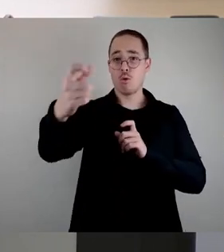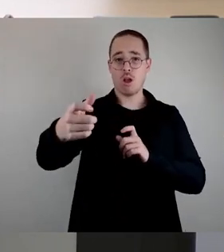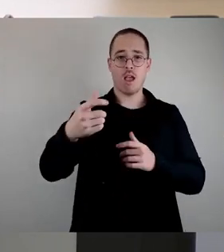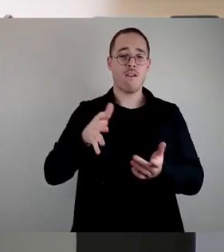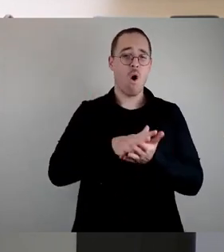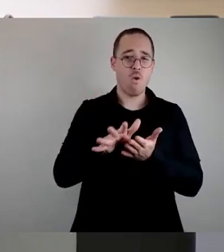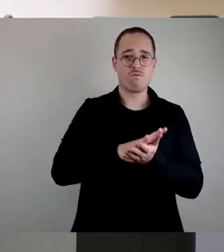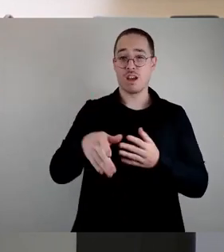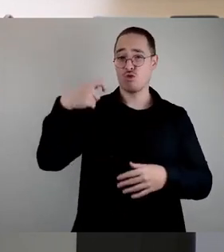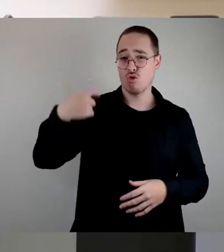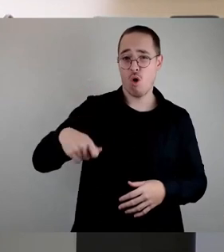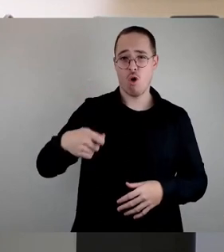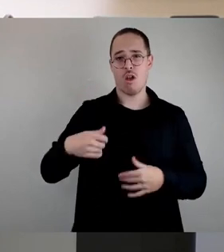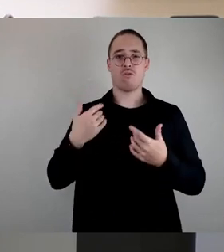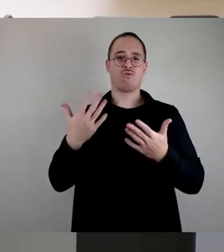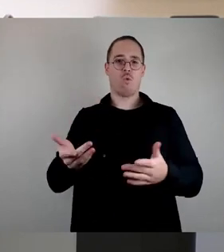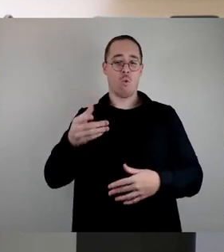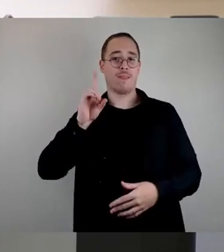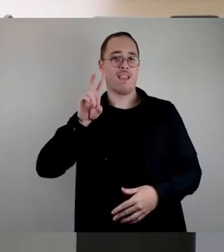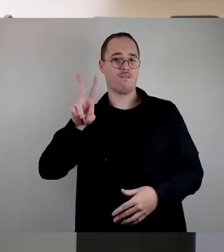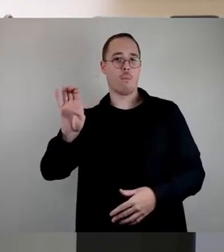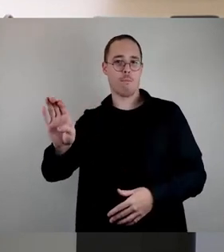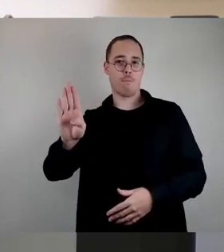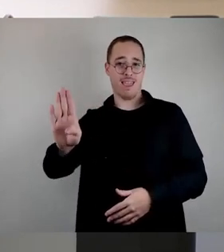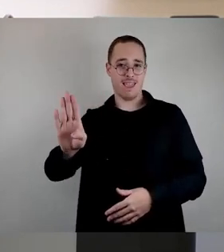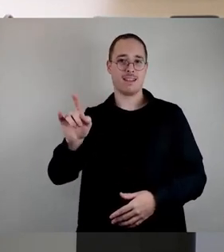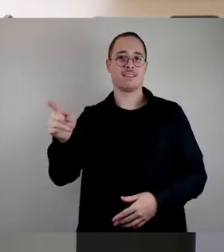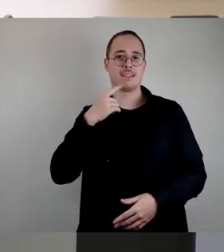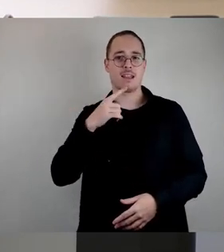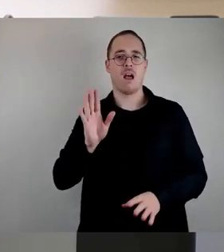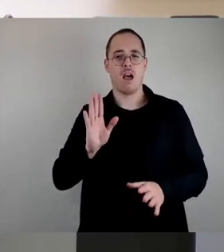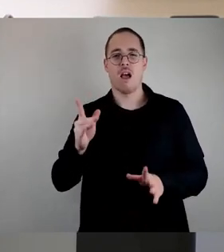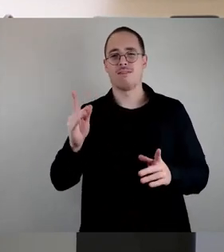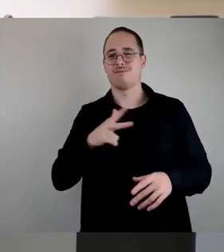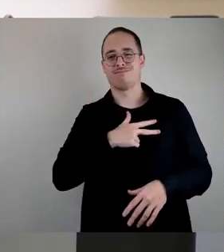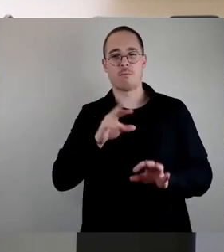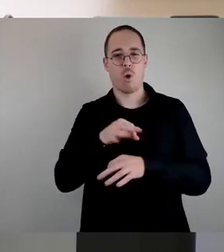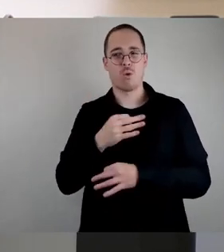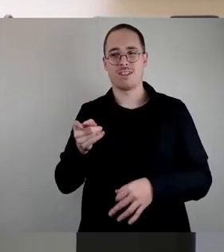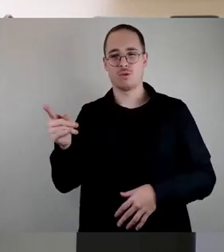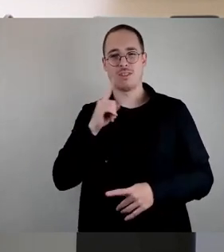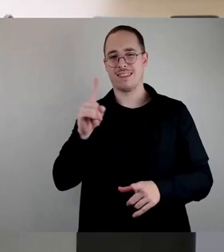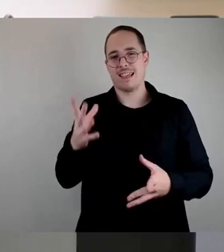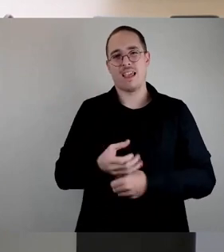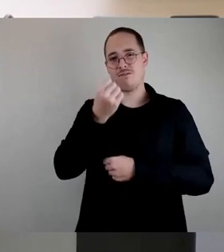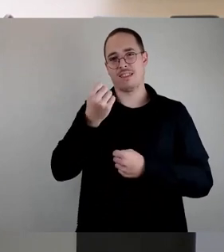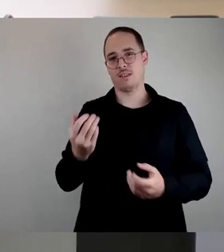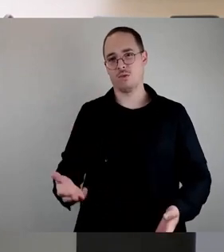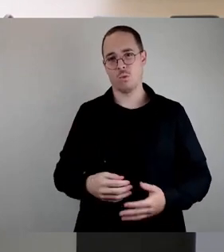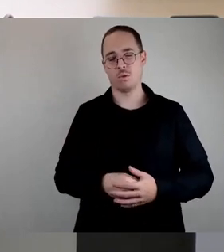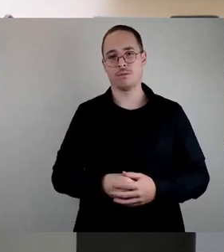die DVB. Deshalb ist die Umweltbrücke nicht mehr in der Debatte. Die E-Fähre, das schlägt die SPD